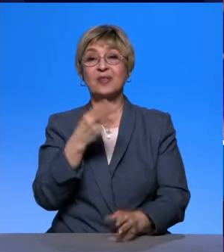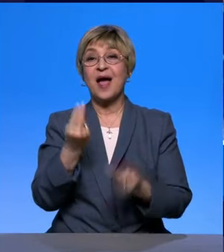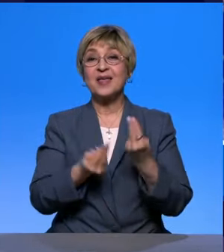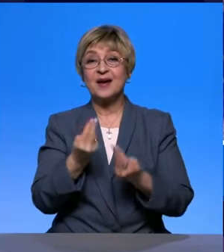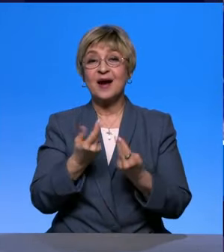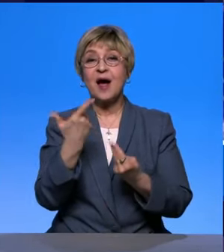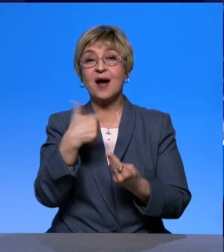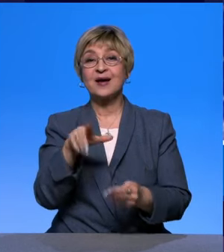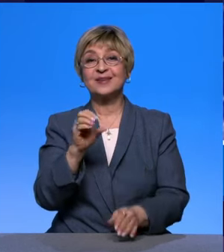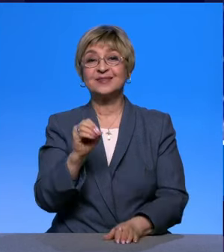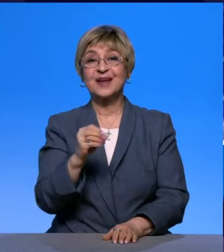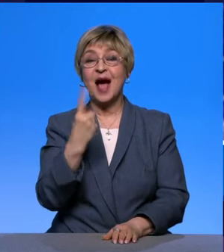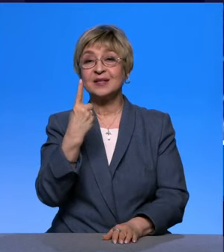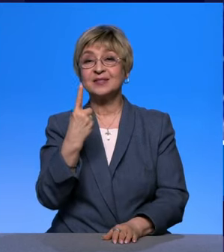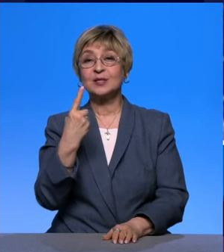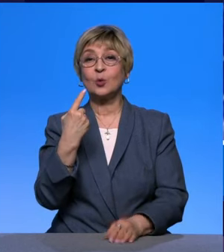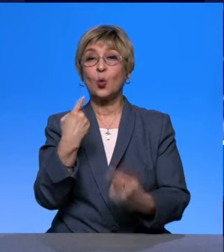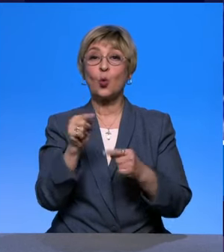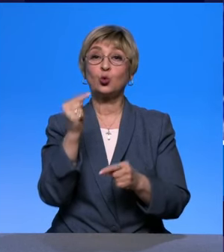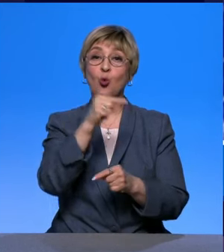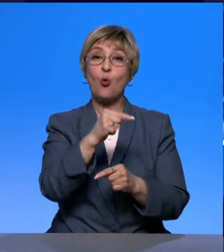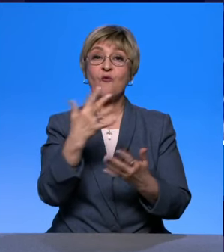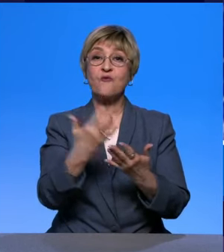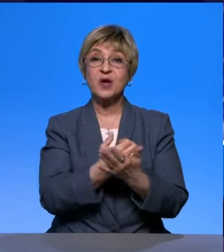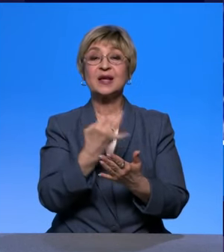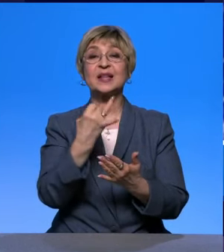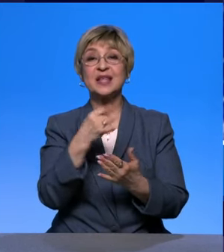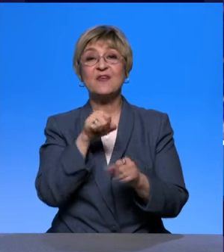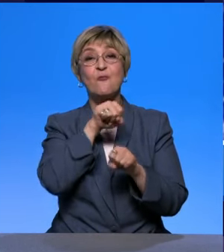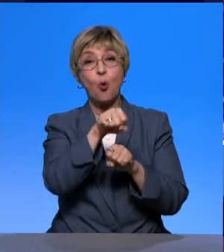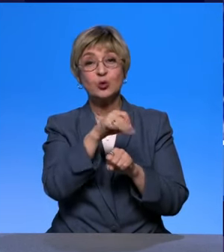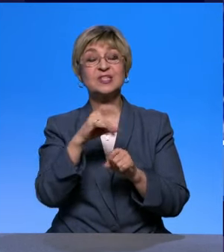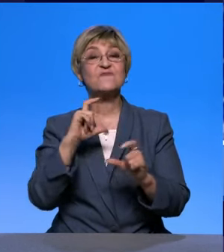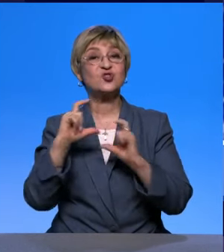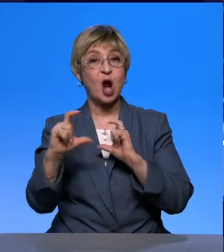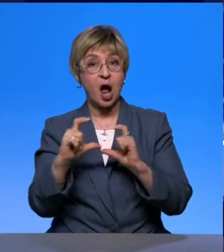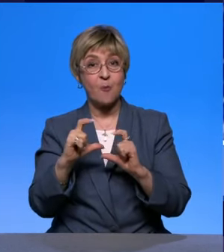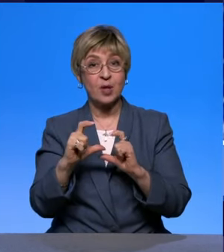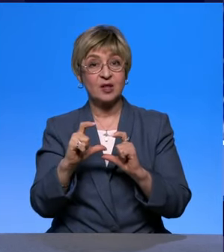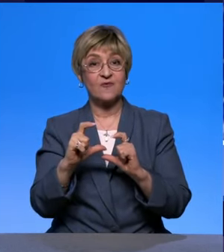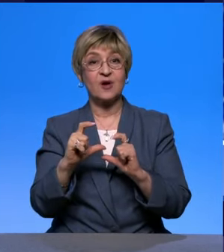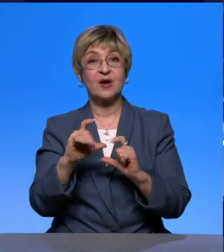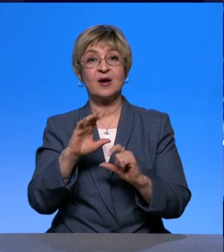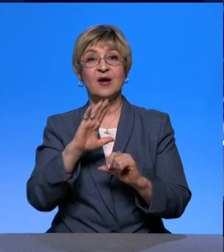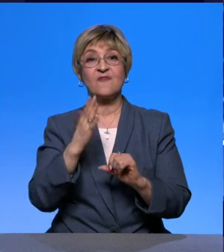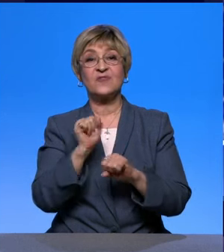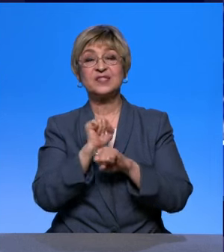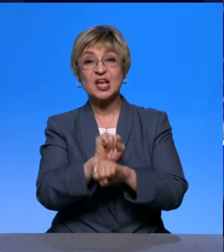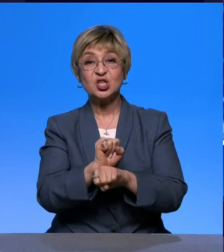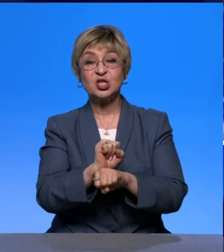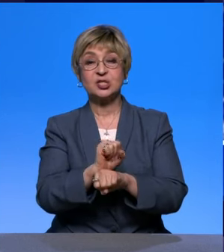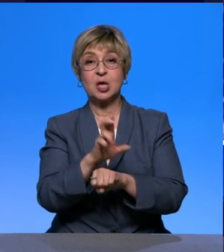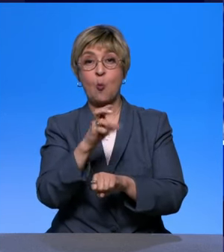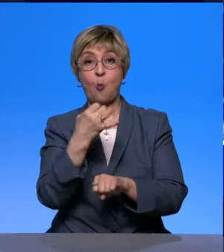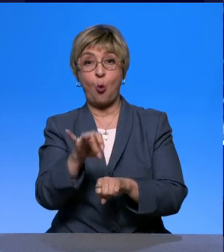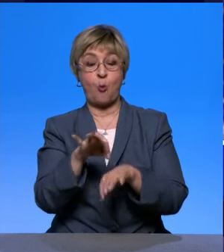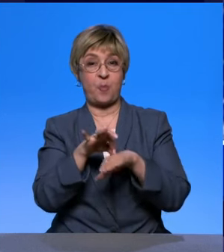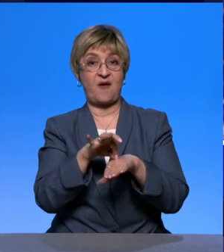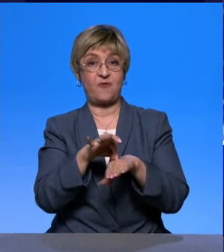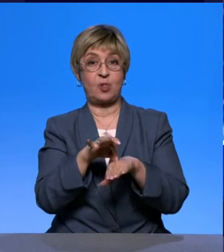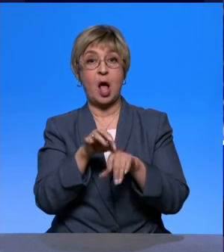один у другого выигрывал, как в шахматы, так и в бокс. Тут просто вообще в защите весь бой провел, но значит, тот,